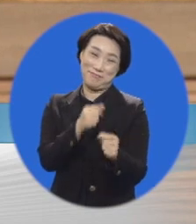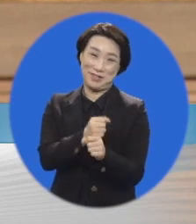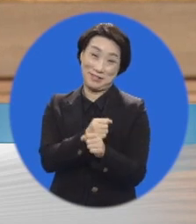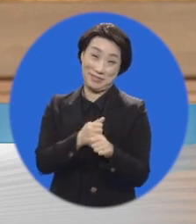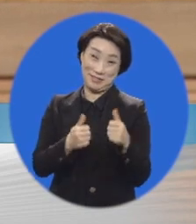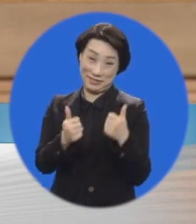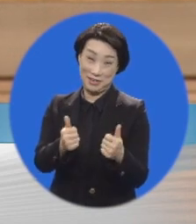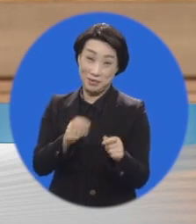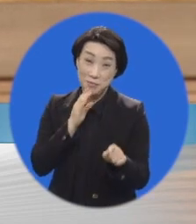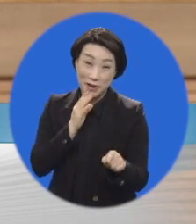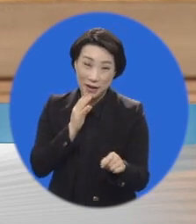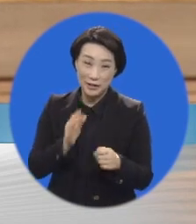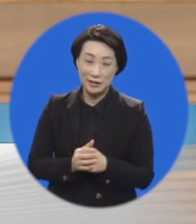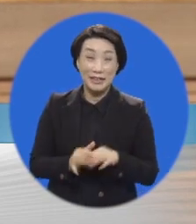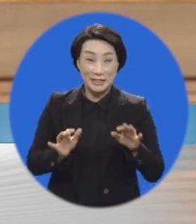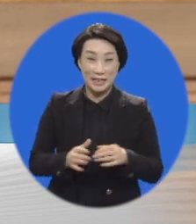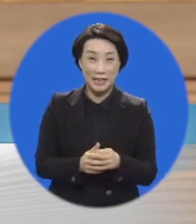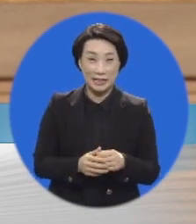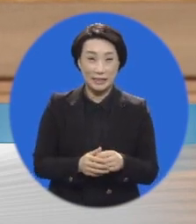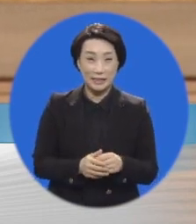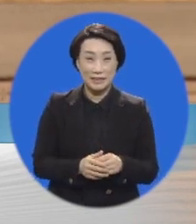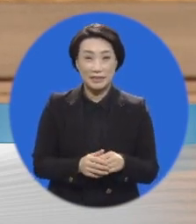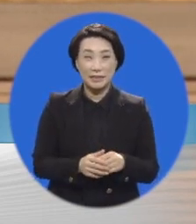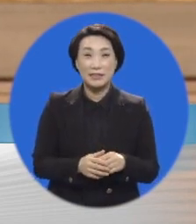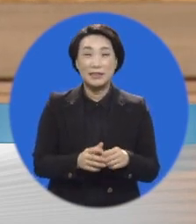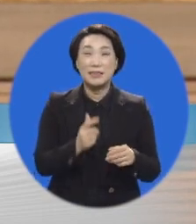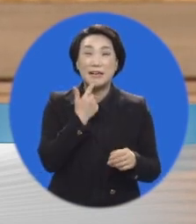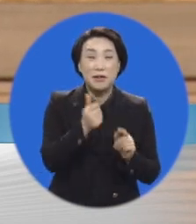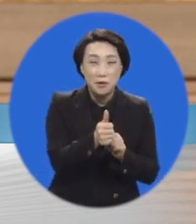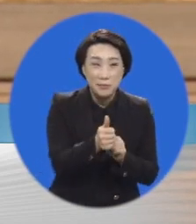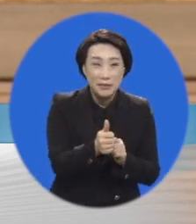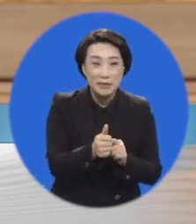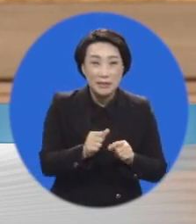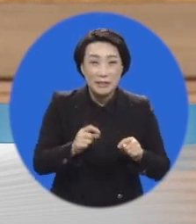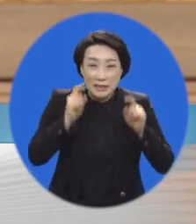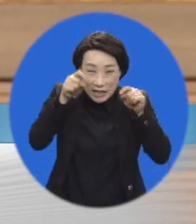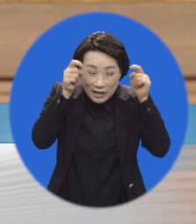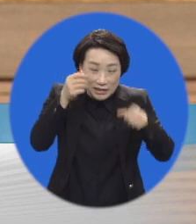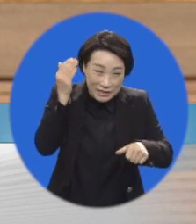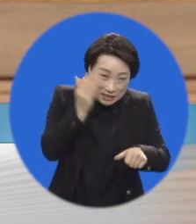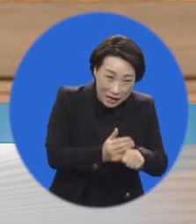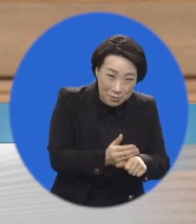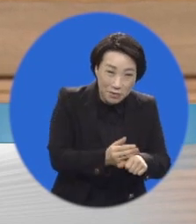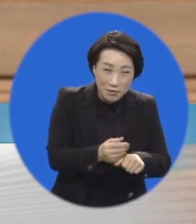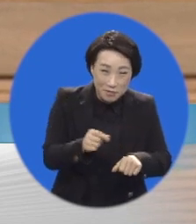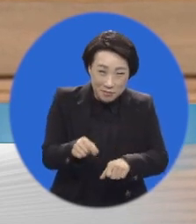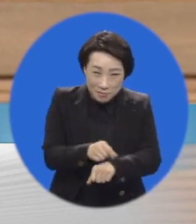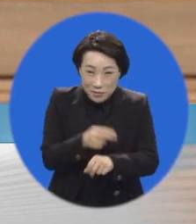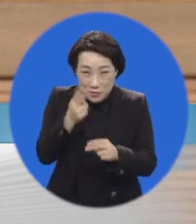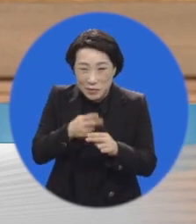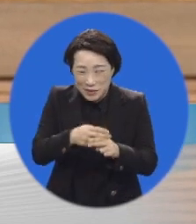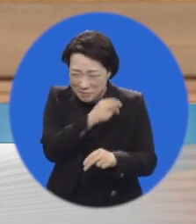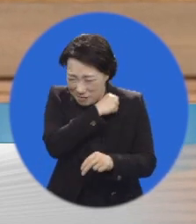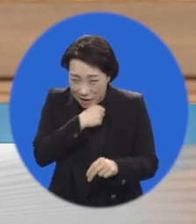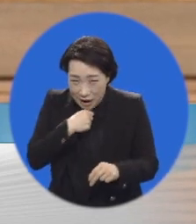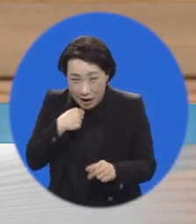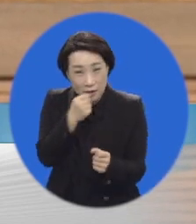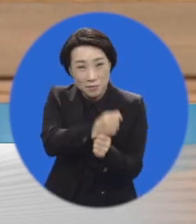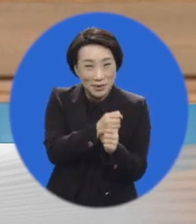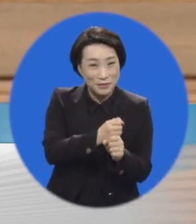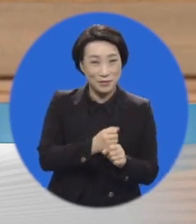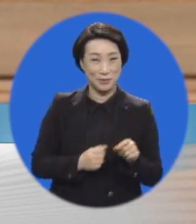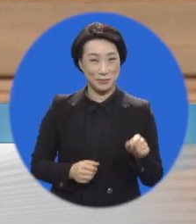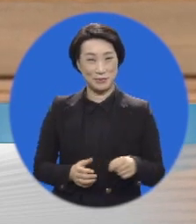만들다니. 양을 잡아서 예, 별미를 만듭니다. 그러면